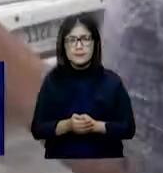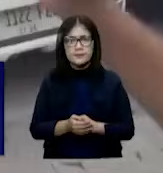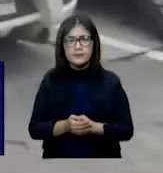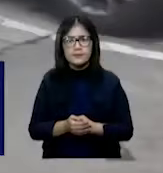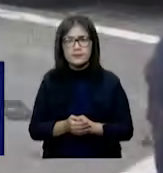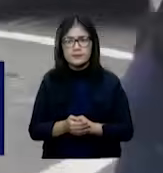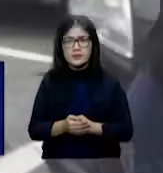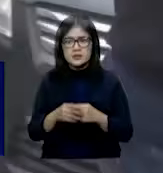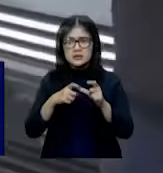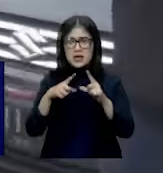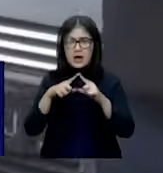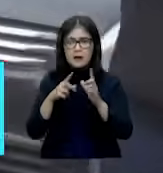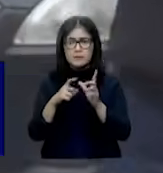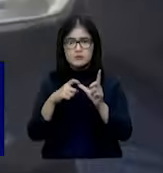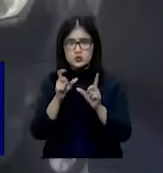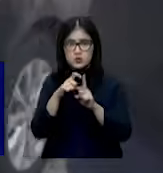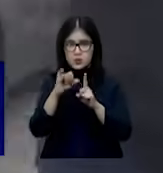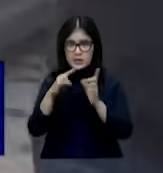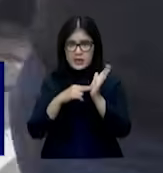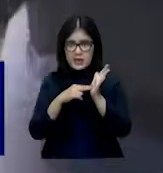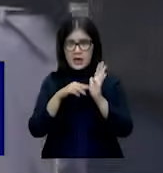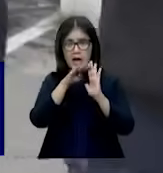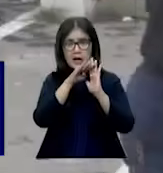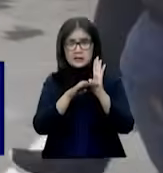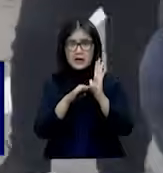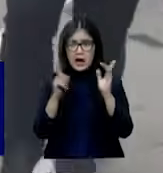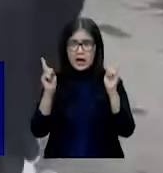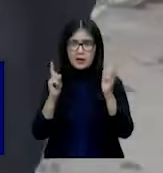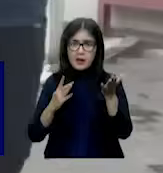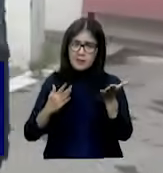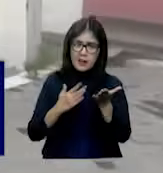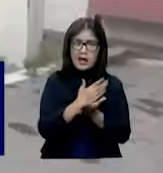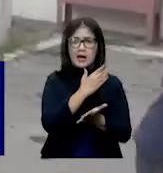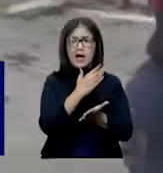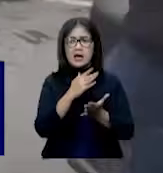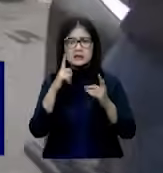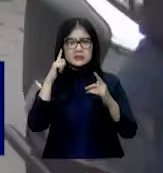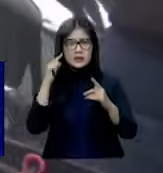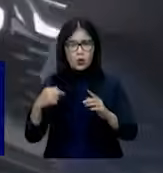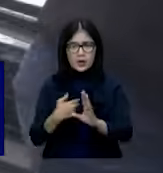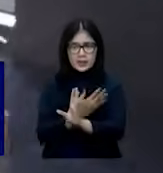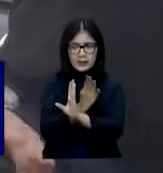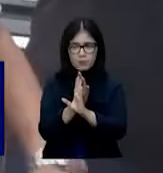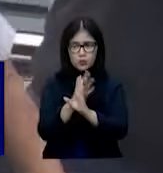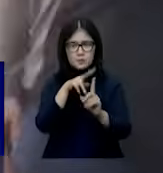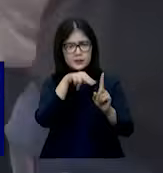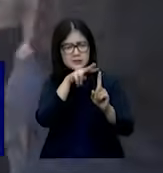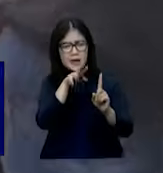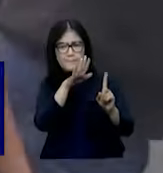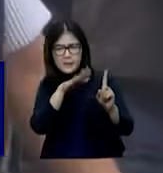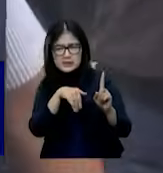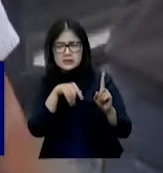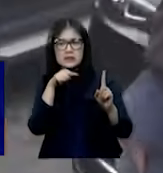Samsudin, pembuat video konten ajaran sesat tukar pasangan, masih diperiksa di Mapolda Jawa Timur. Hasil pemeriksaan polisi menemukan bahwa Samsudin